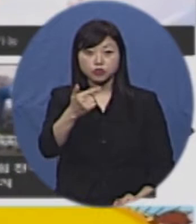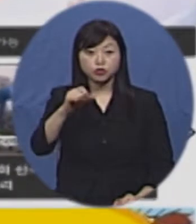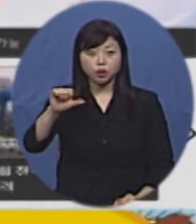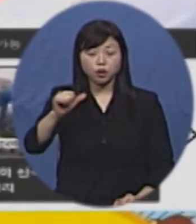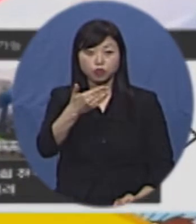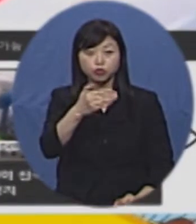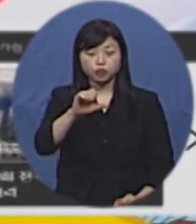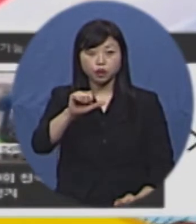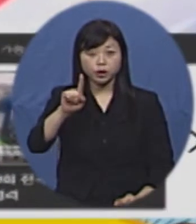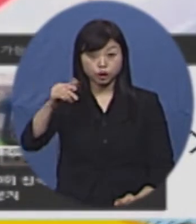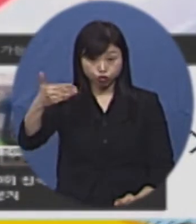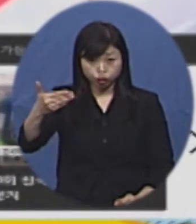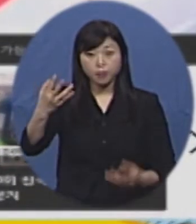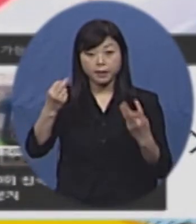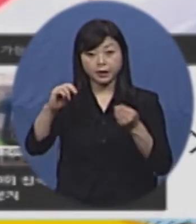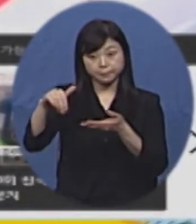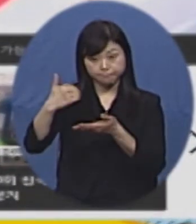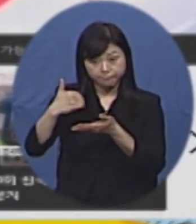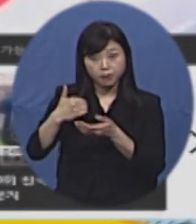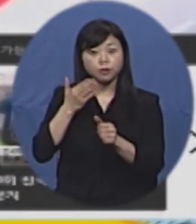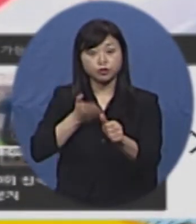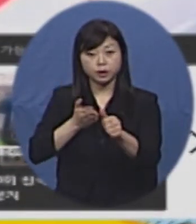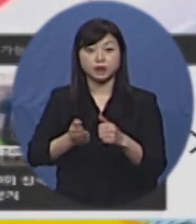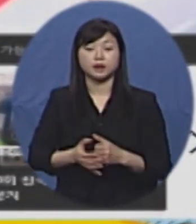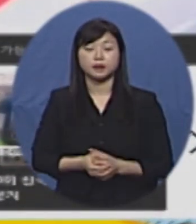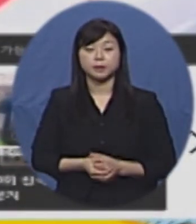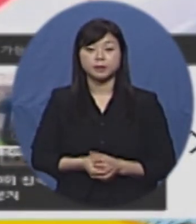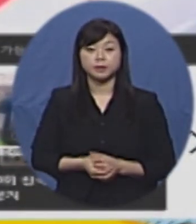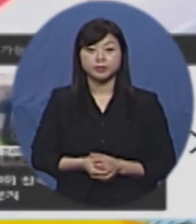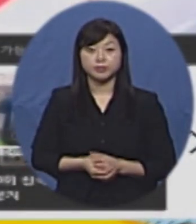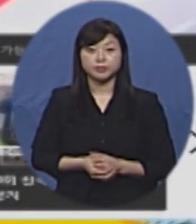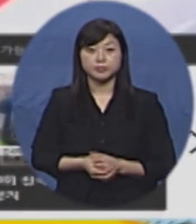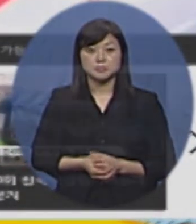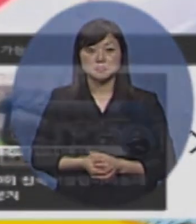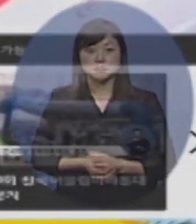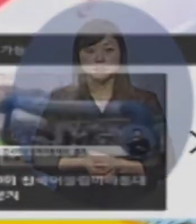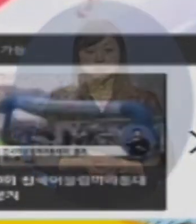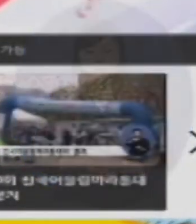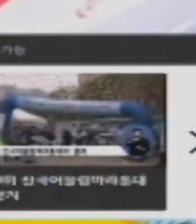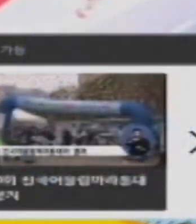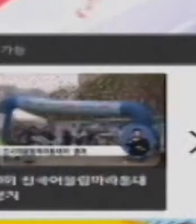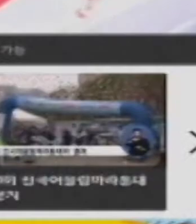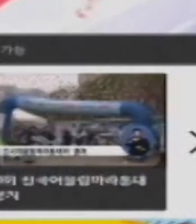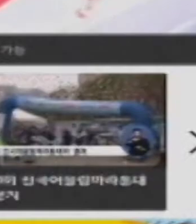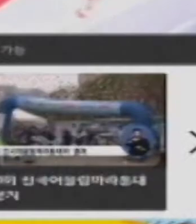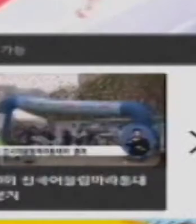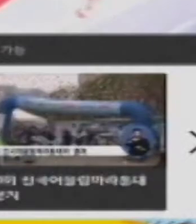전화번호 02-2655-9519로 많은 제보 바랍니다.